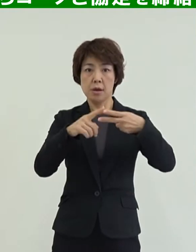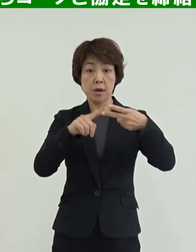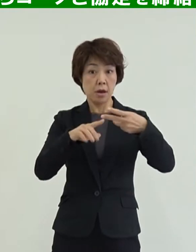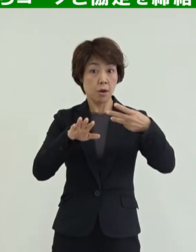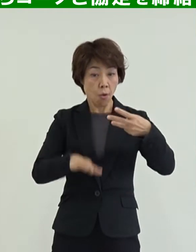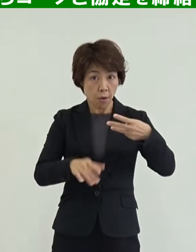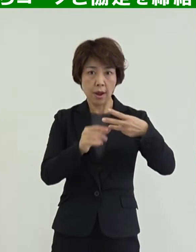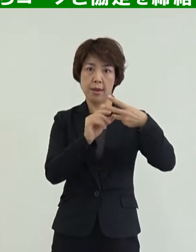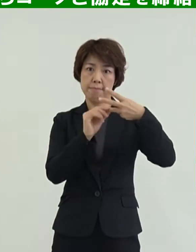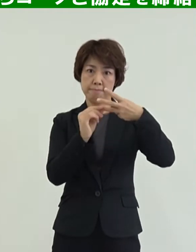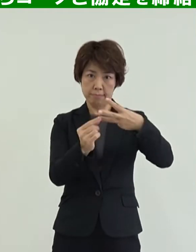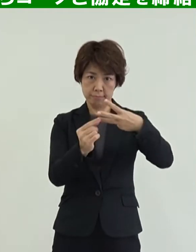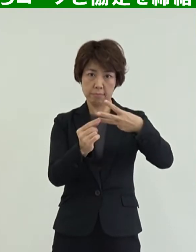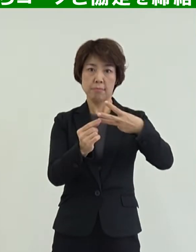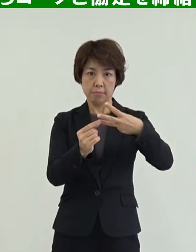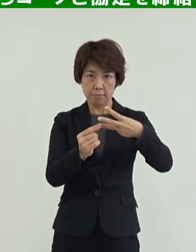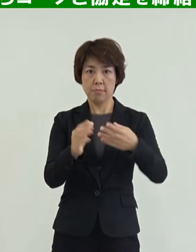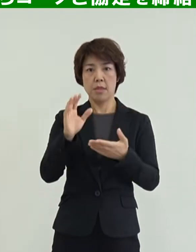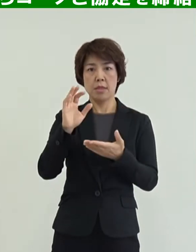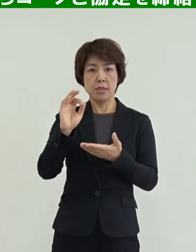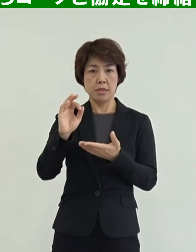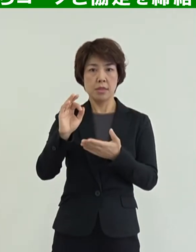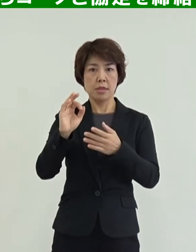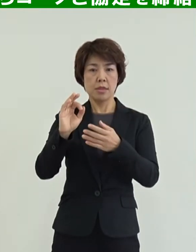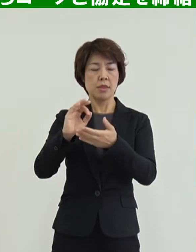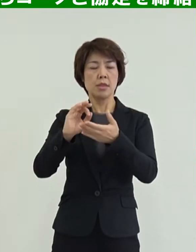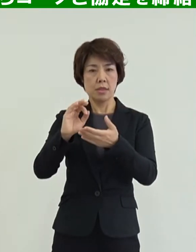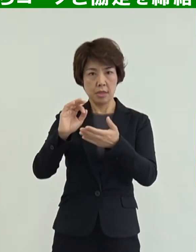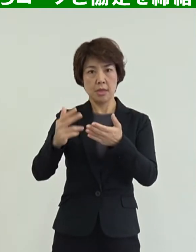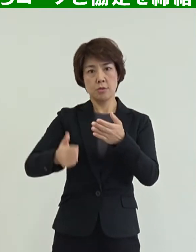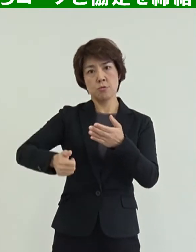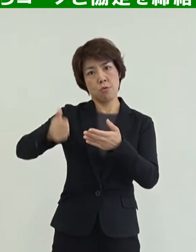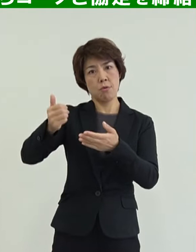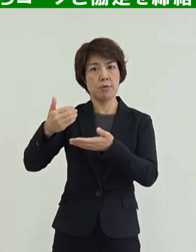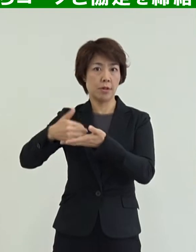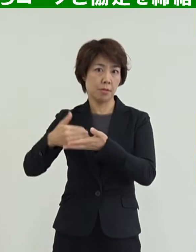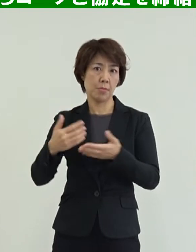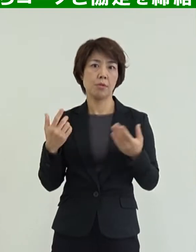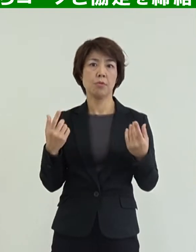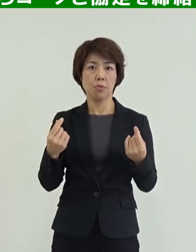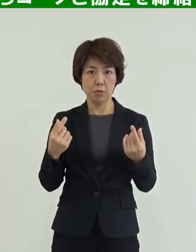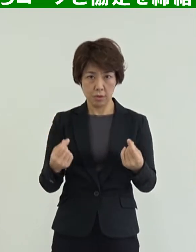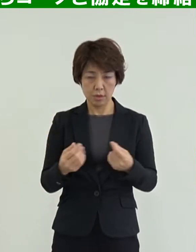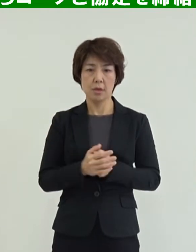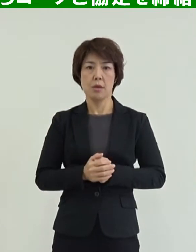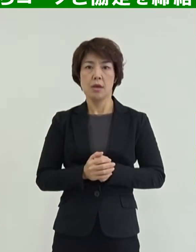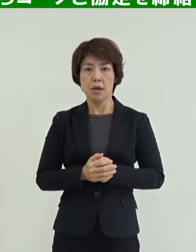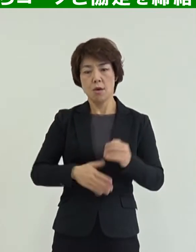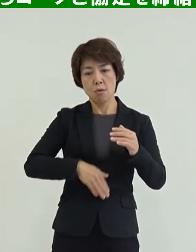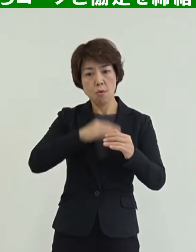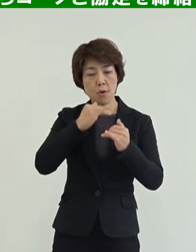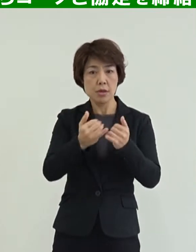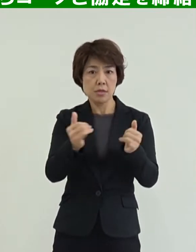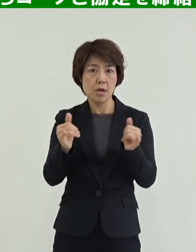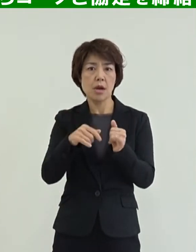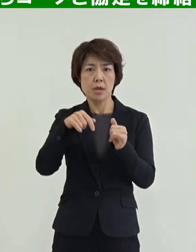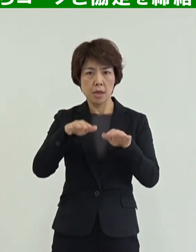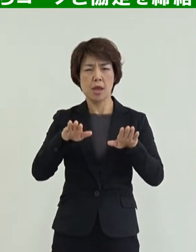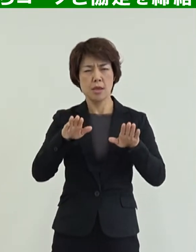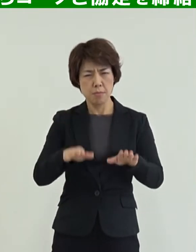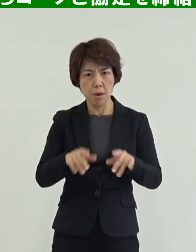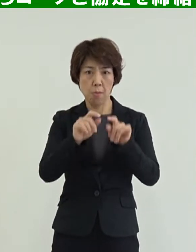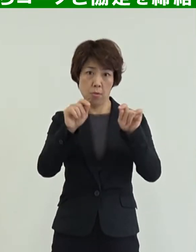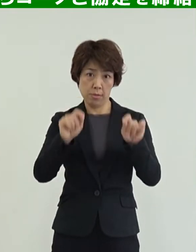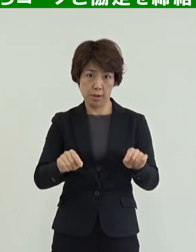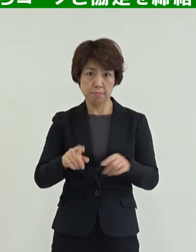今仲川市長様からもご紹介あた通りなんですけれども高齢社会における喫緊の課題となっており